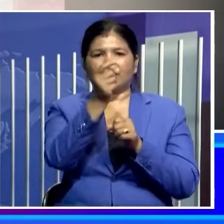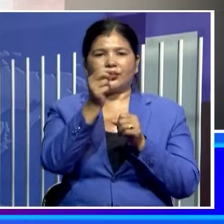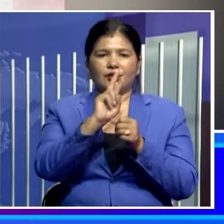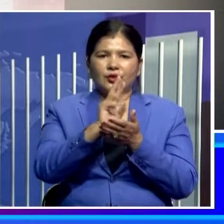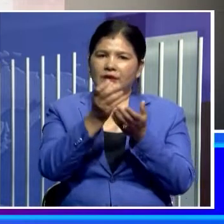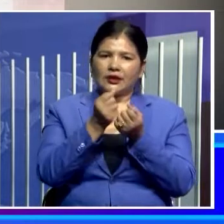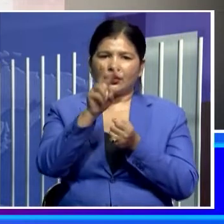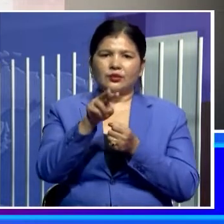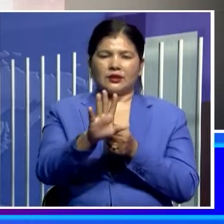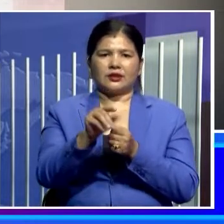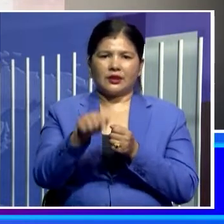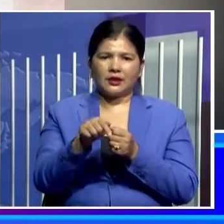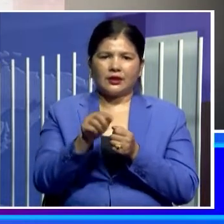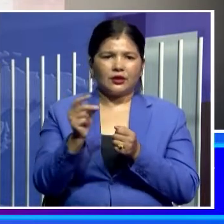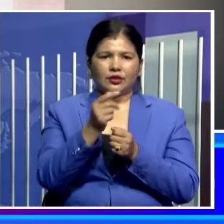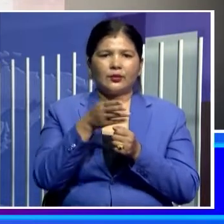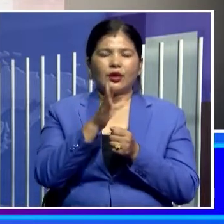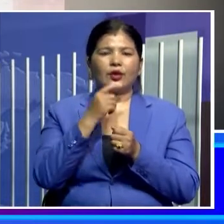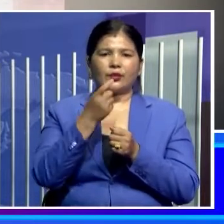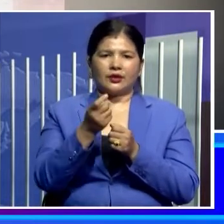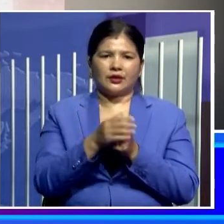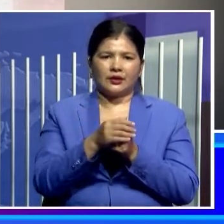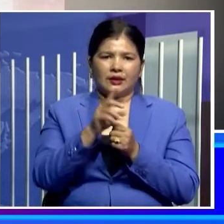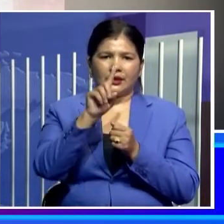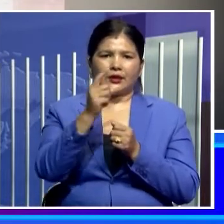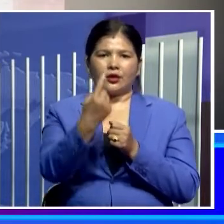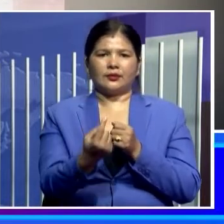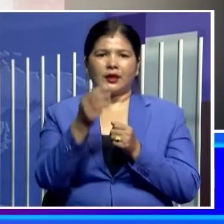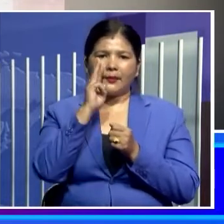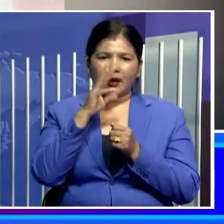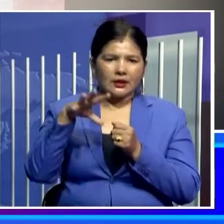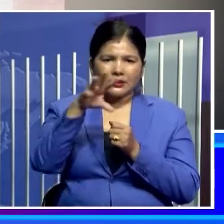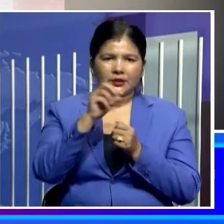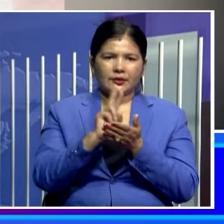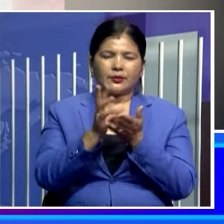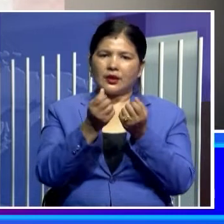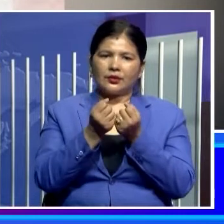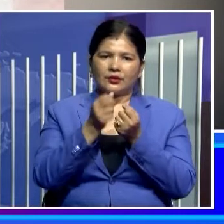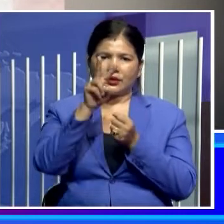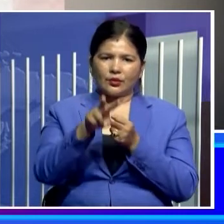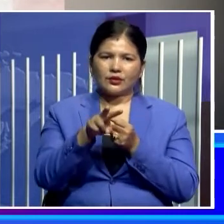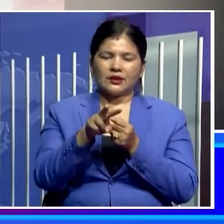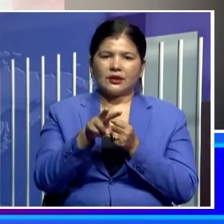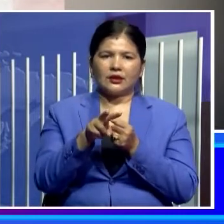आइरहेको अवस्था छ। र यही गतिमा गयो भने 1 हप्तामा सबै नतिजा आइसक्ने अवस्था चाहिँ